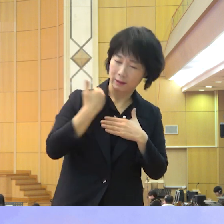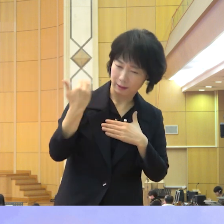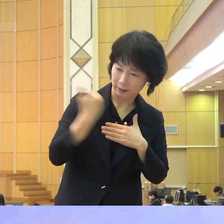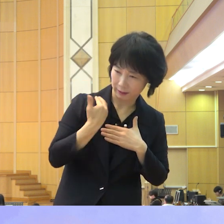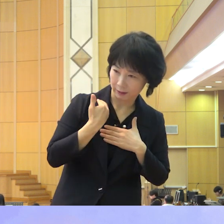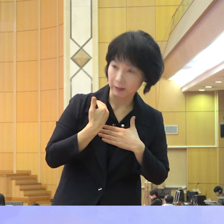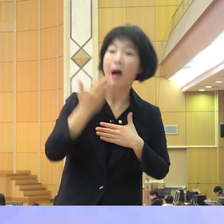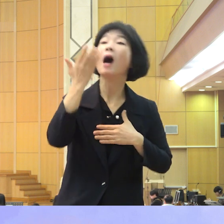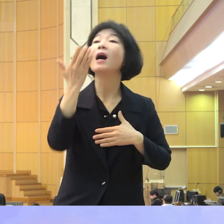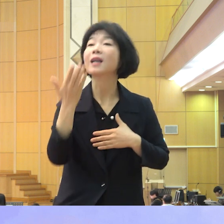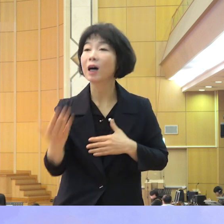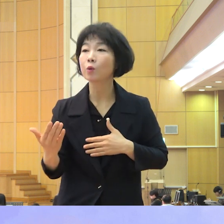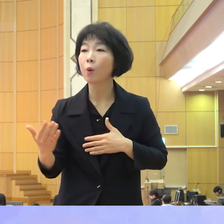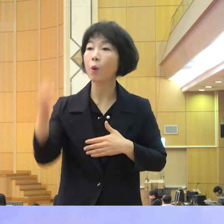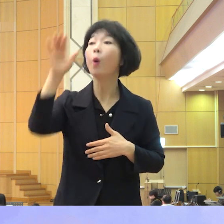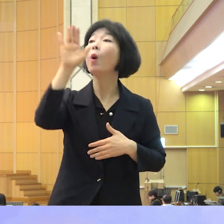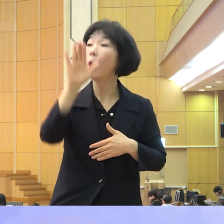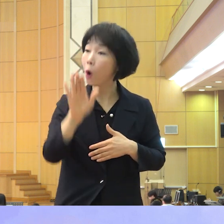보이지